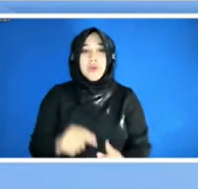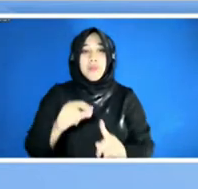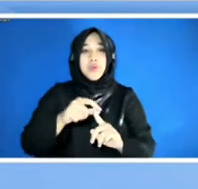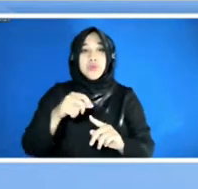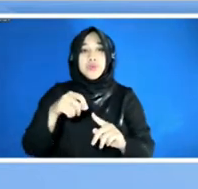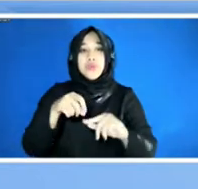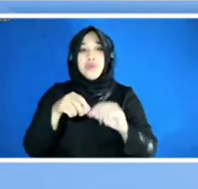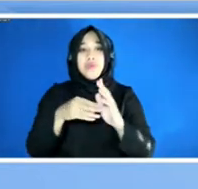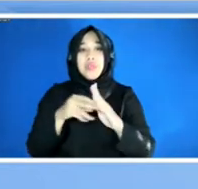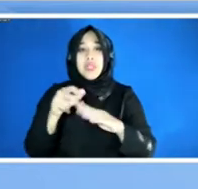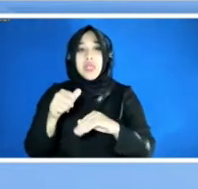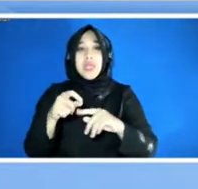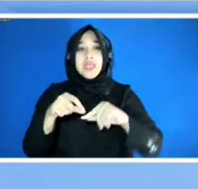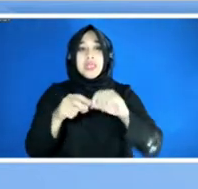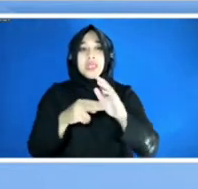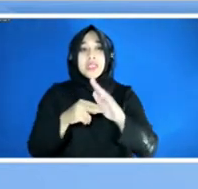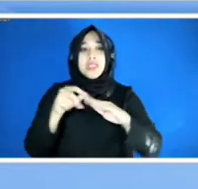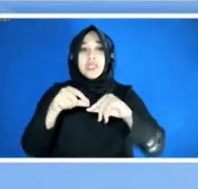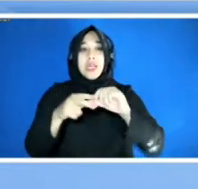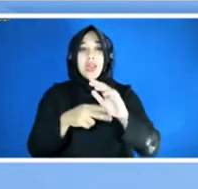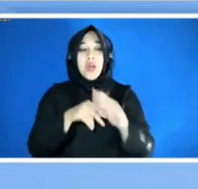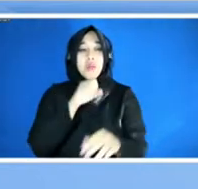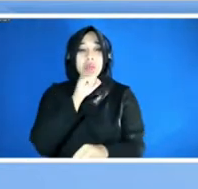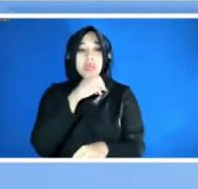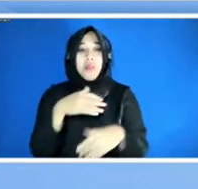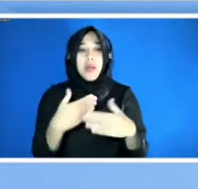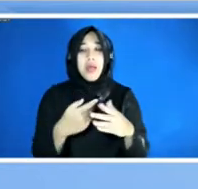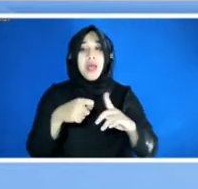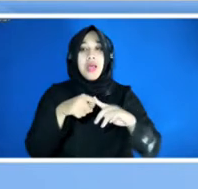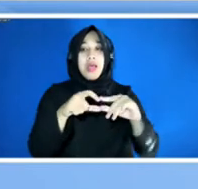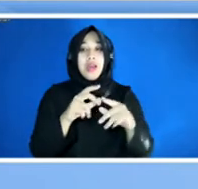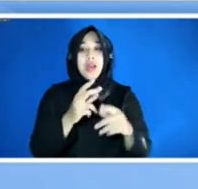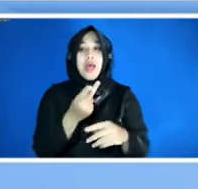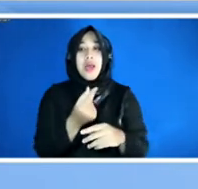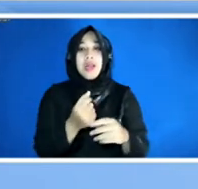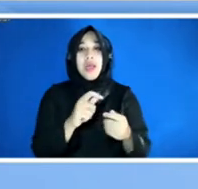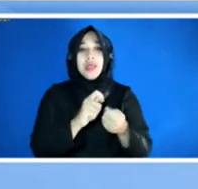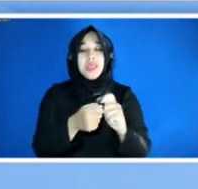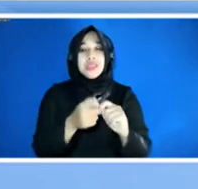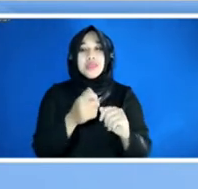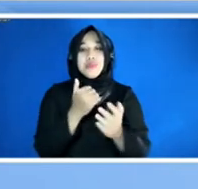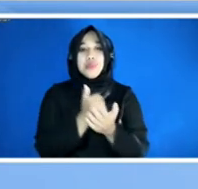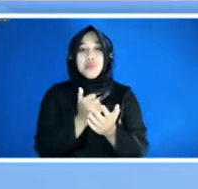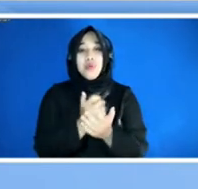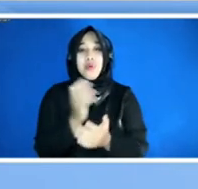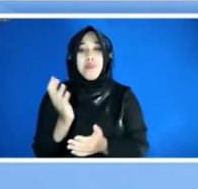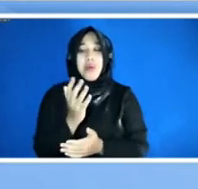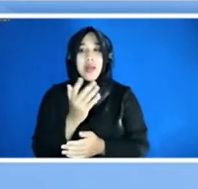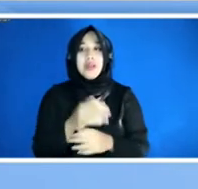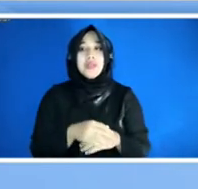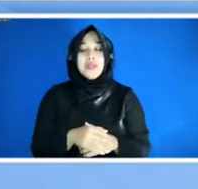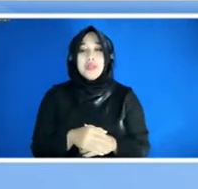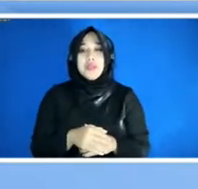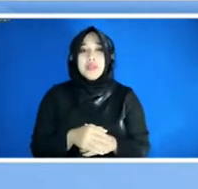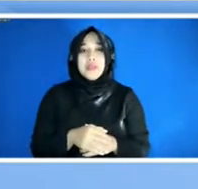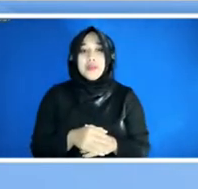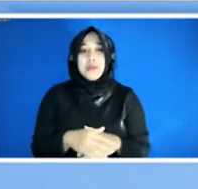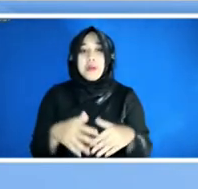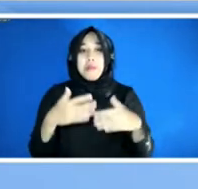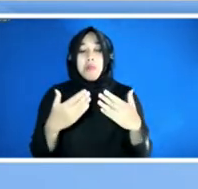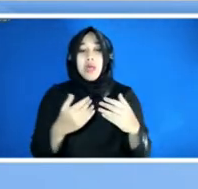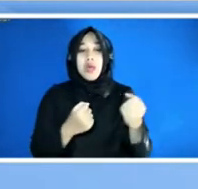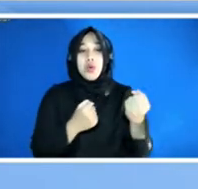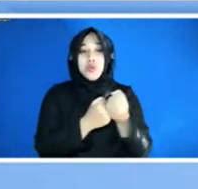di riset Landon juga menyampaikan bahwa kadang harga tes itu menjadi mahal. Memang kayaknya ini harus menjadi bagaimana